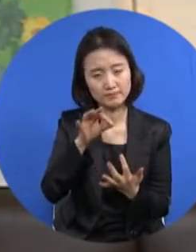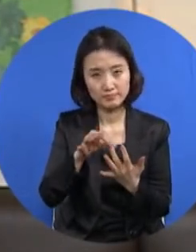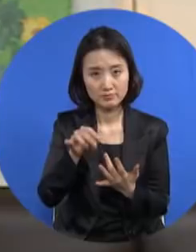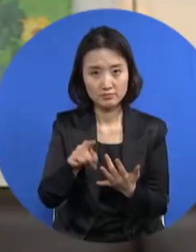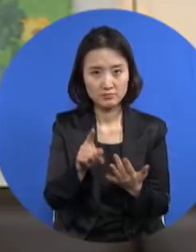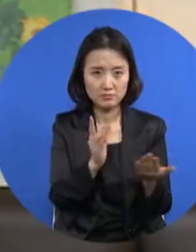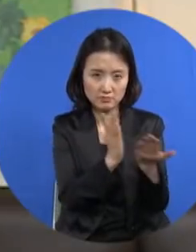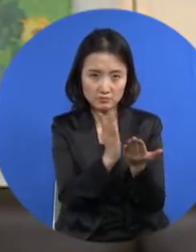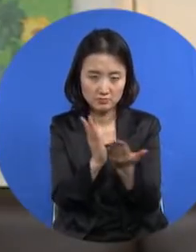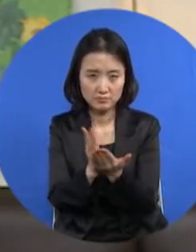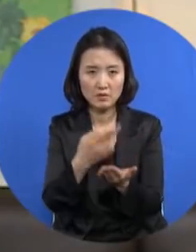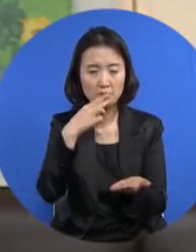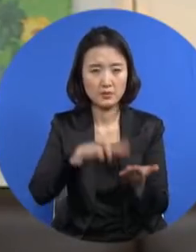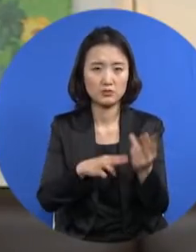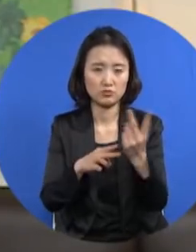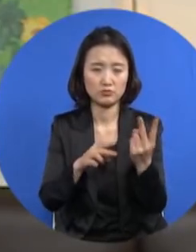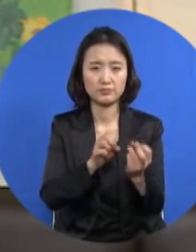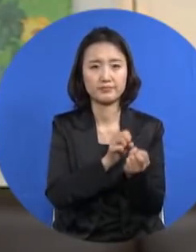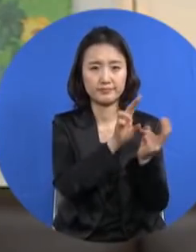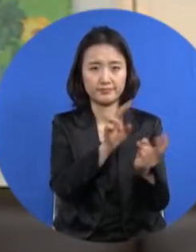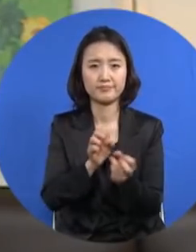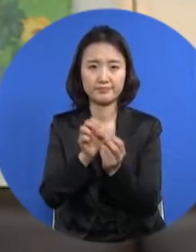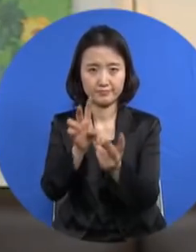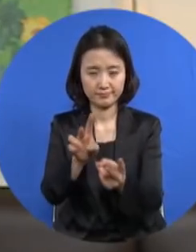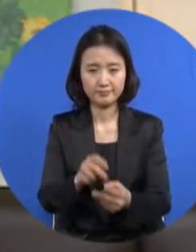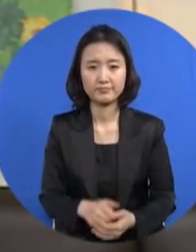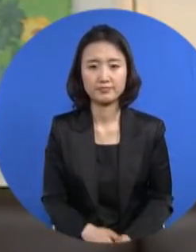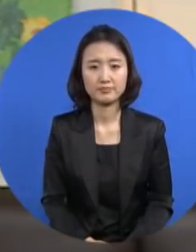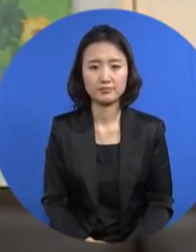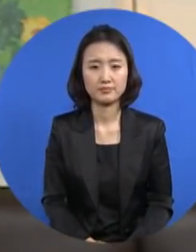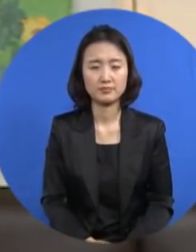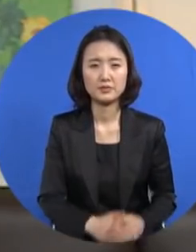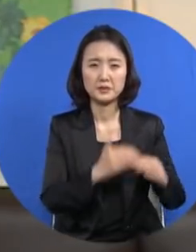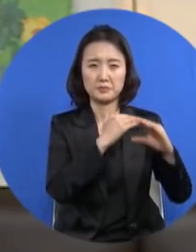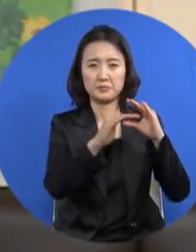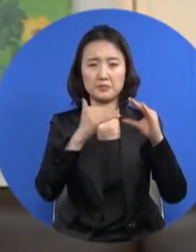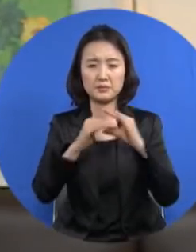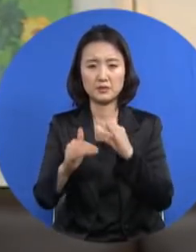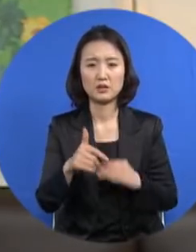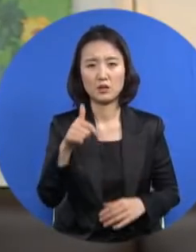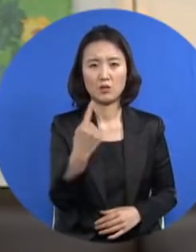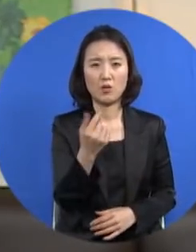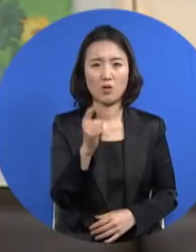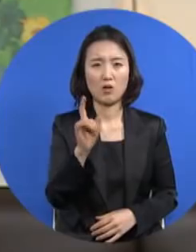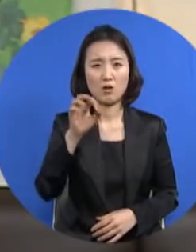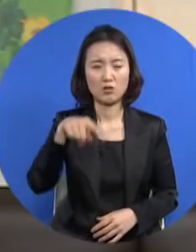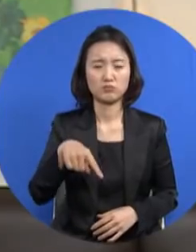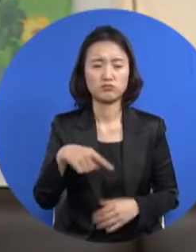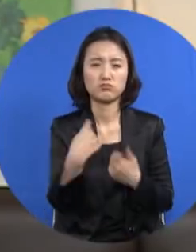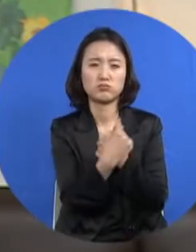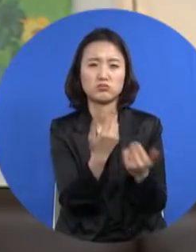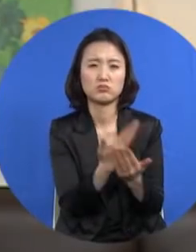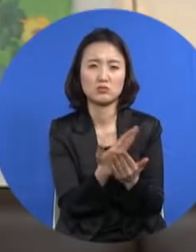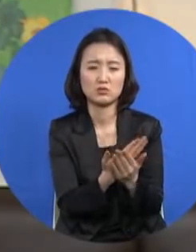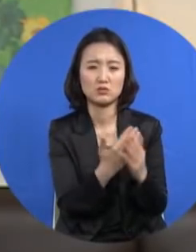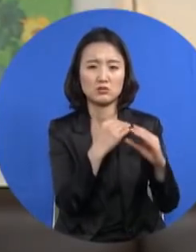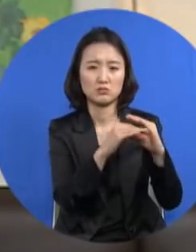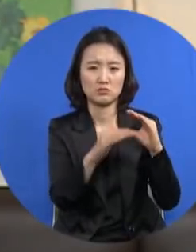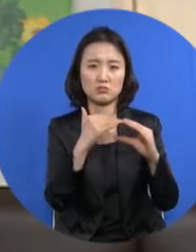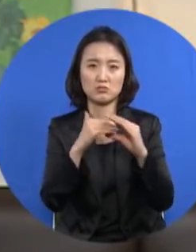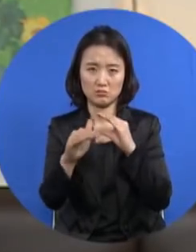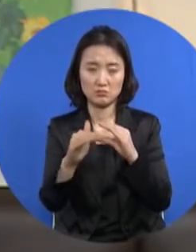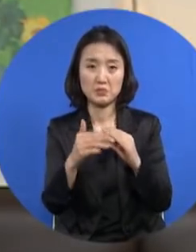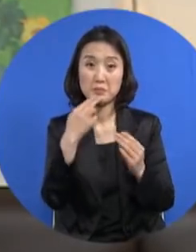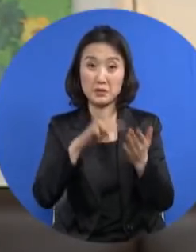중에 두 사람한테 편지를 보냈어요. 저한테 노하우를 전수해달라고. 어떻게 편지 내용은 대충